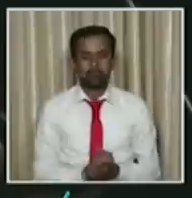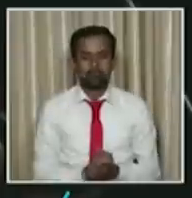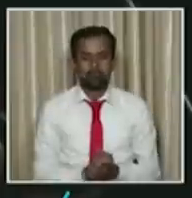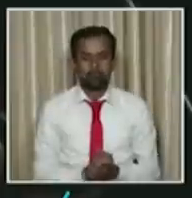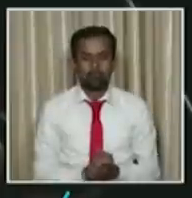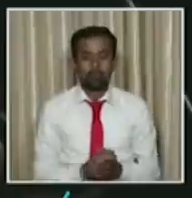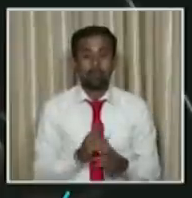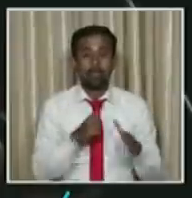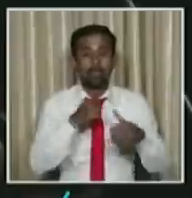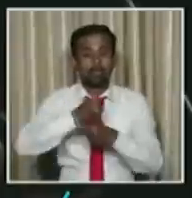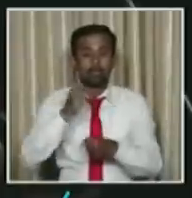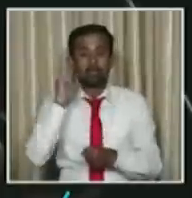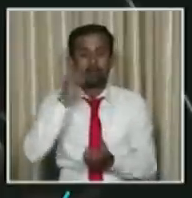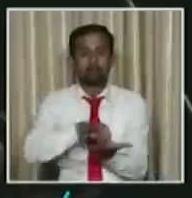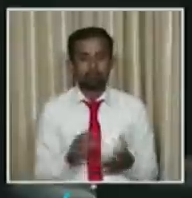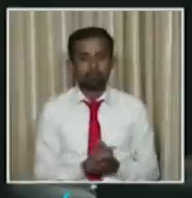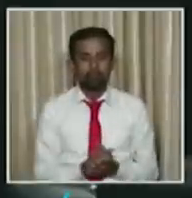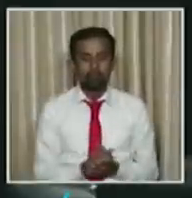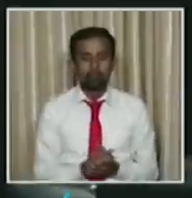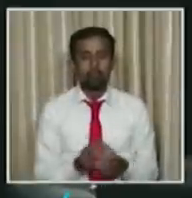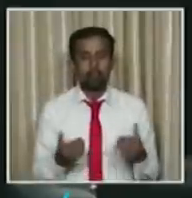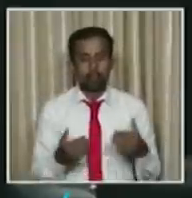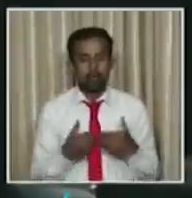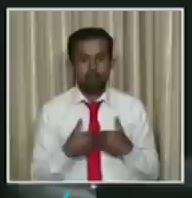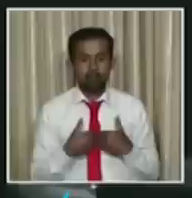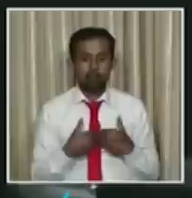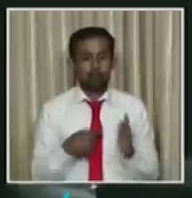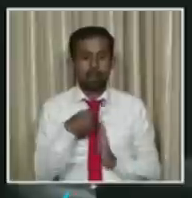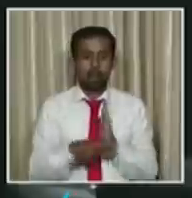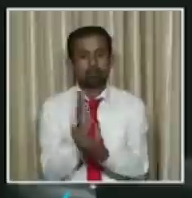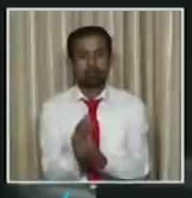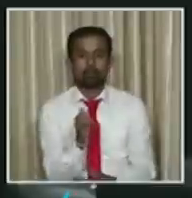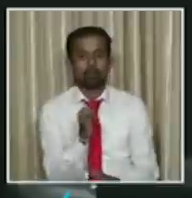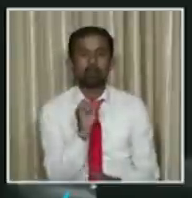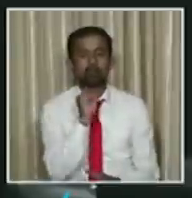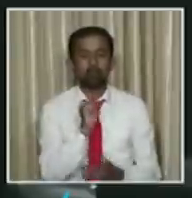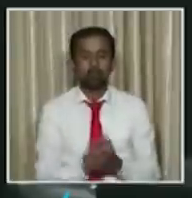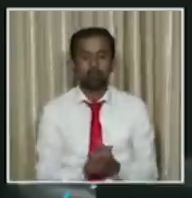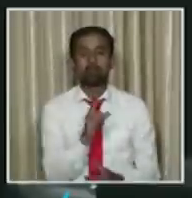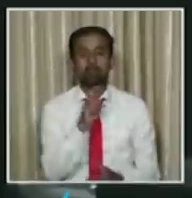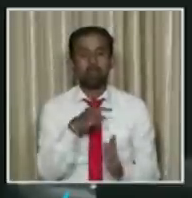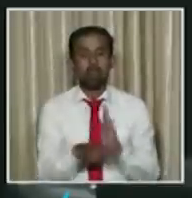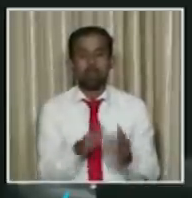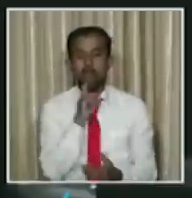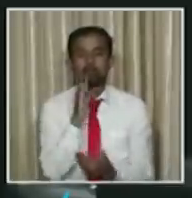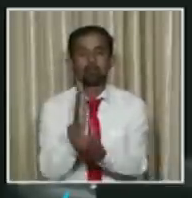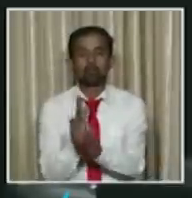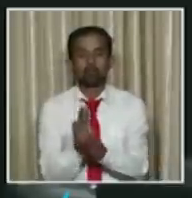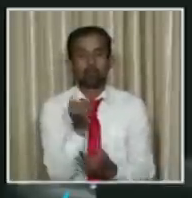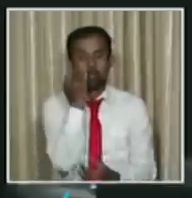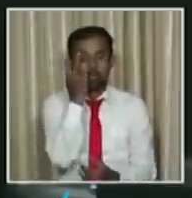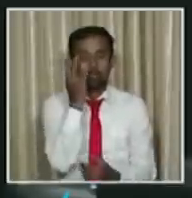නා. නීතිපතිතුමා ඇයි තීරණය කරන්නේ එහෙ යන්න? අපි යම් විදියක මේක ලංකාවේ නඩුව දැම්ම නම් මොකද කියන්නේ? ඇයි ලංකාවේ නඩුව දැම්මේ? මේක